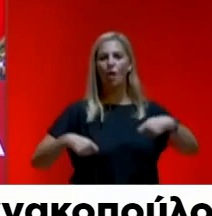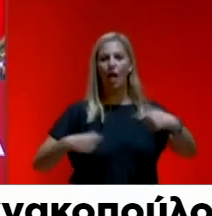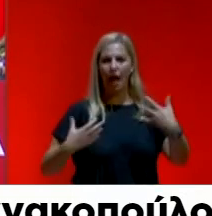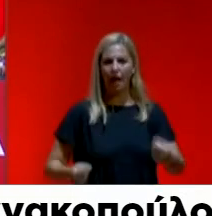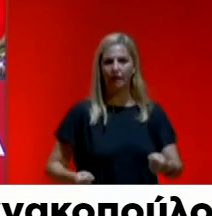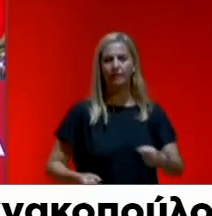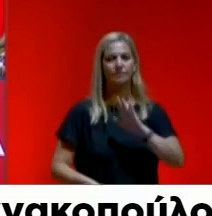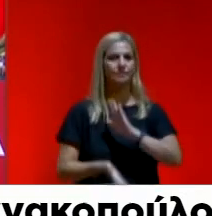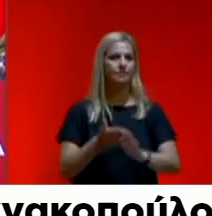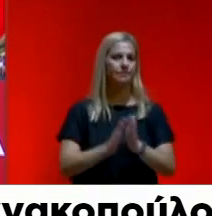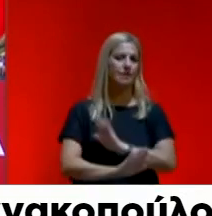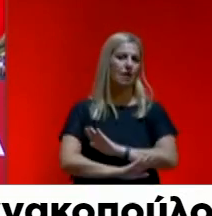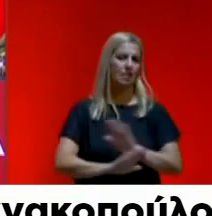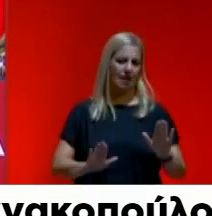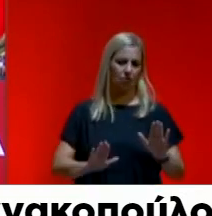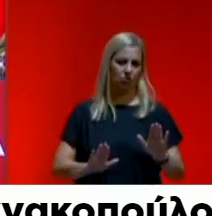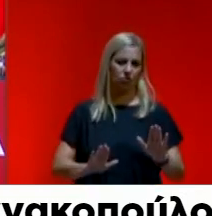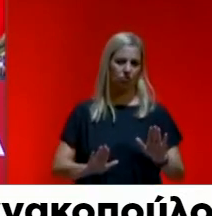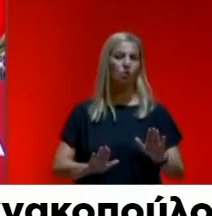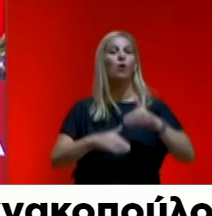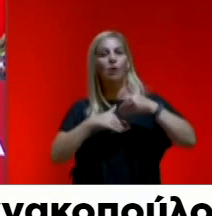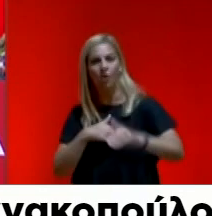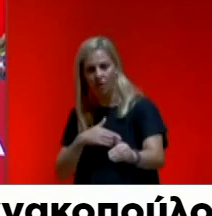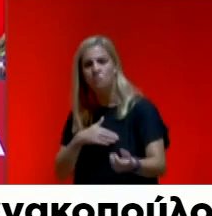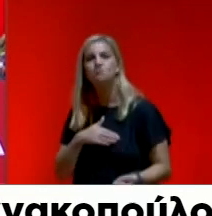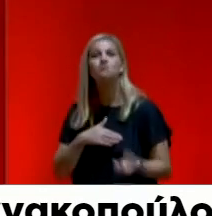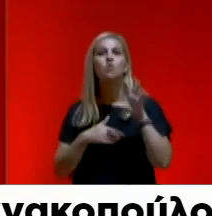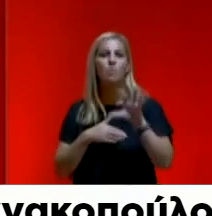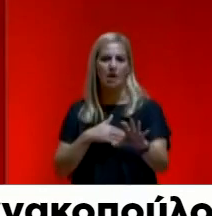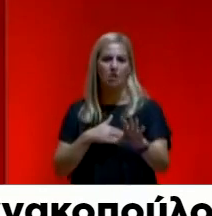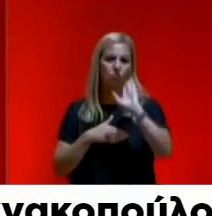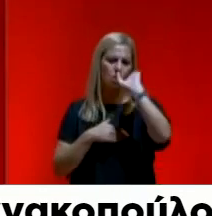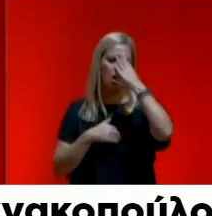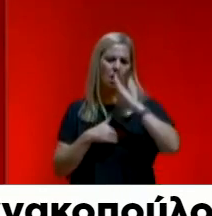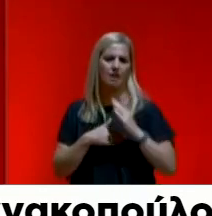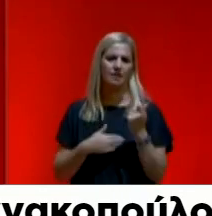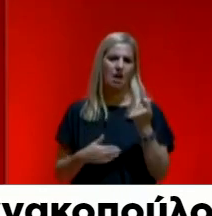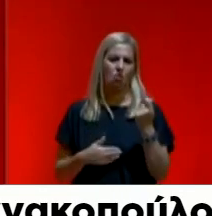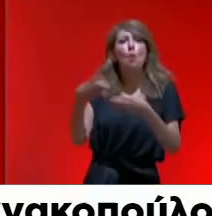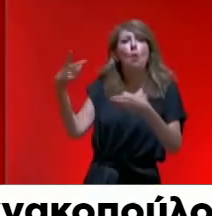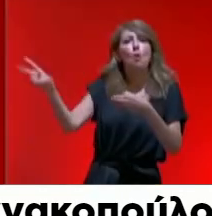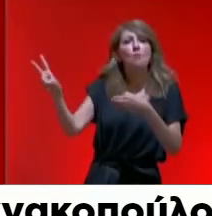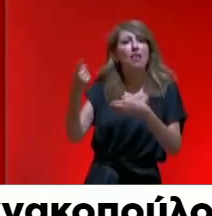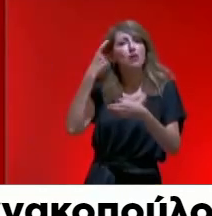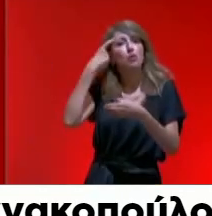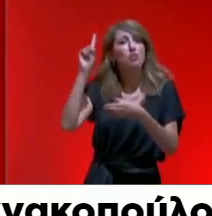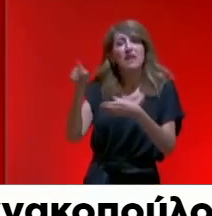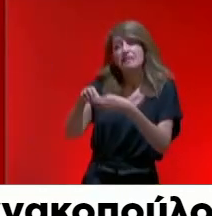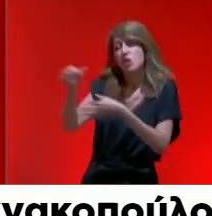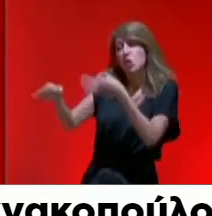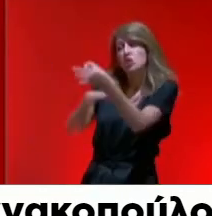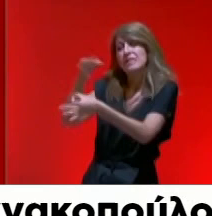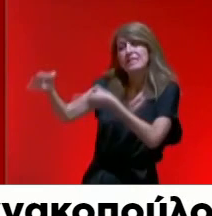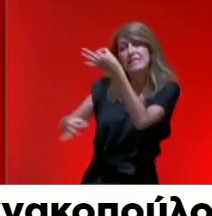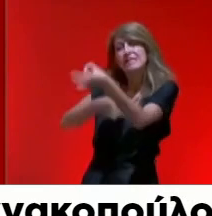σύνδεσης, ιδιαίτερα για τους συνέδρους από την περιφέρεια, οι περισσότεροι επέλεξαν να έρθουν, μάλιστα,